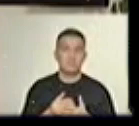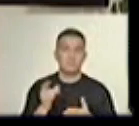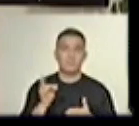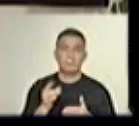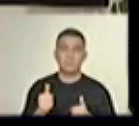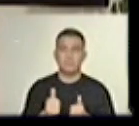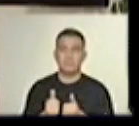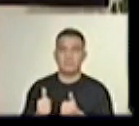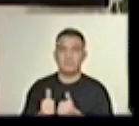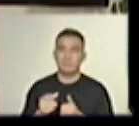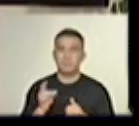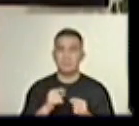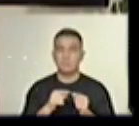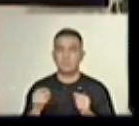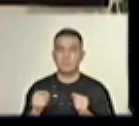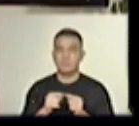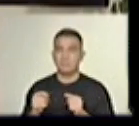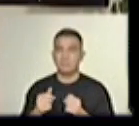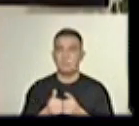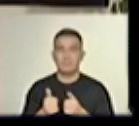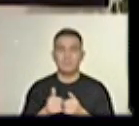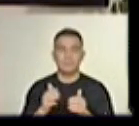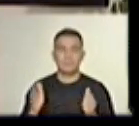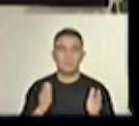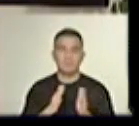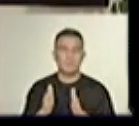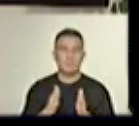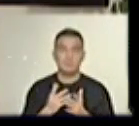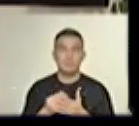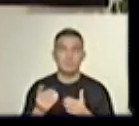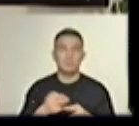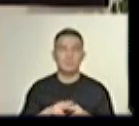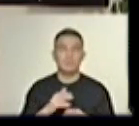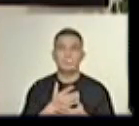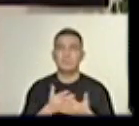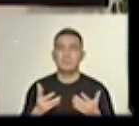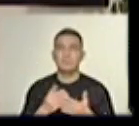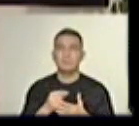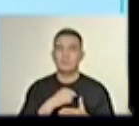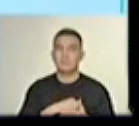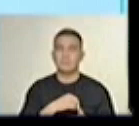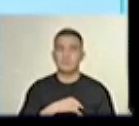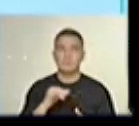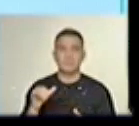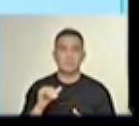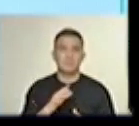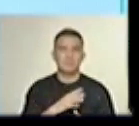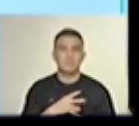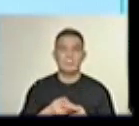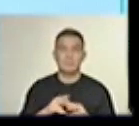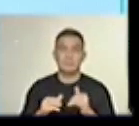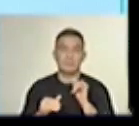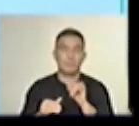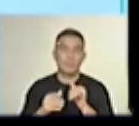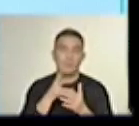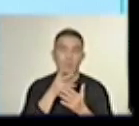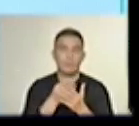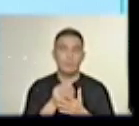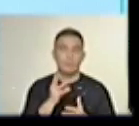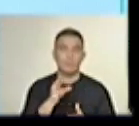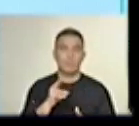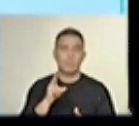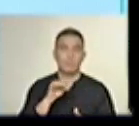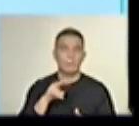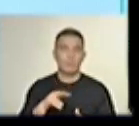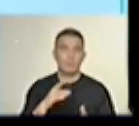masofani topish degani mana shu nuqtagacha bo'lgan masofani topish, mana shu sonning modulini topish